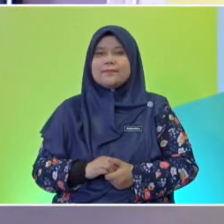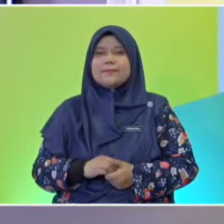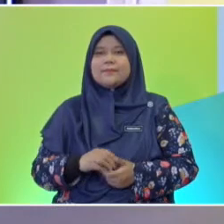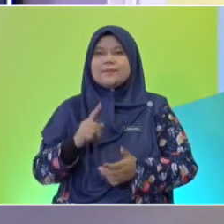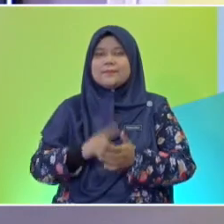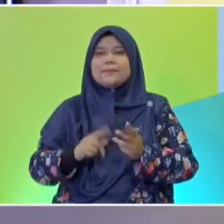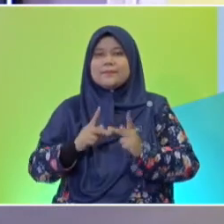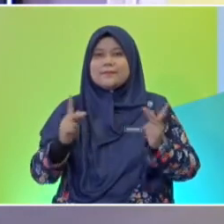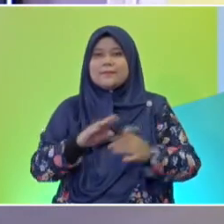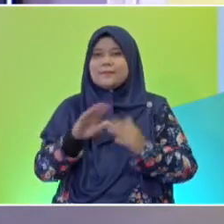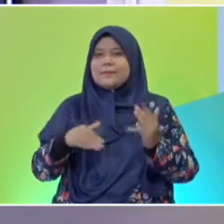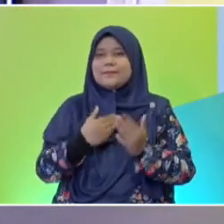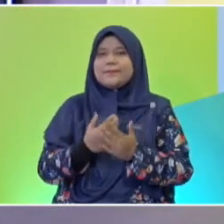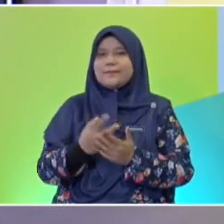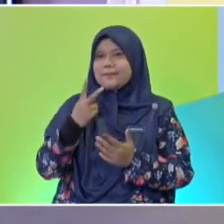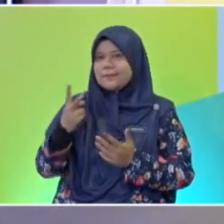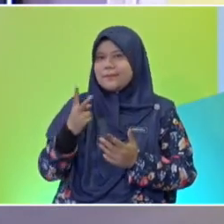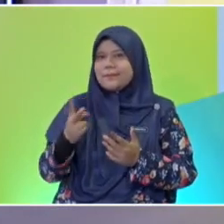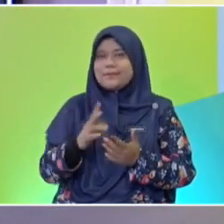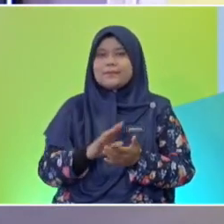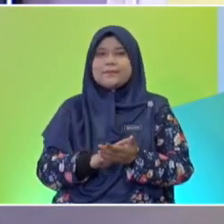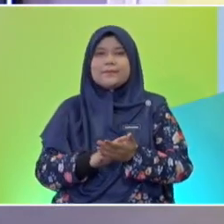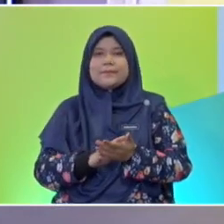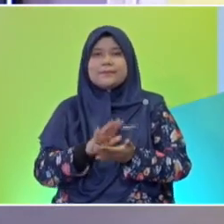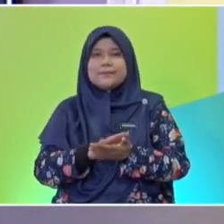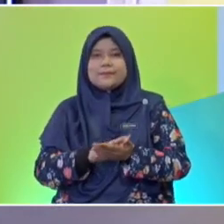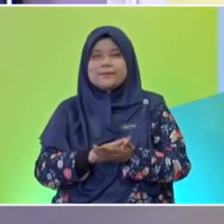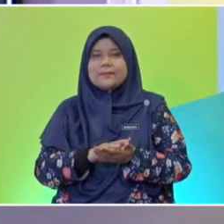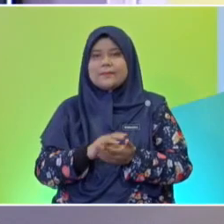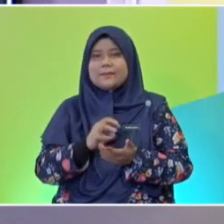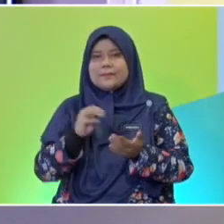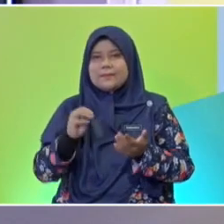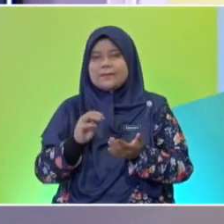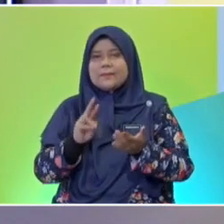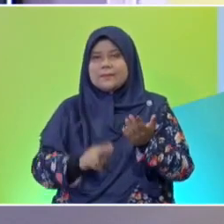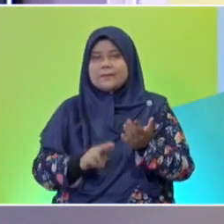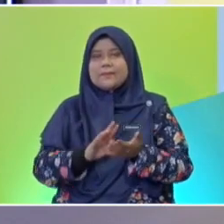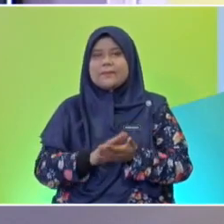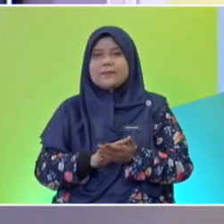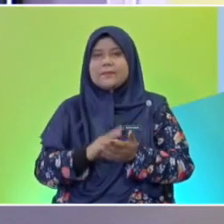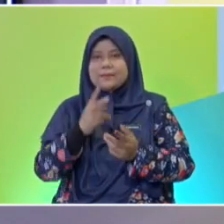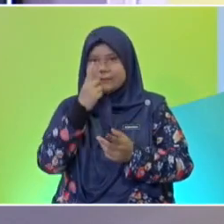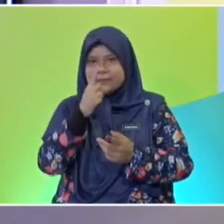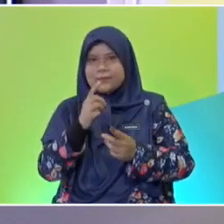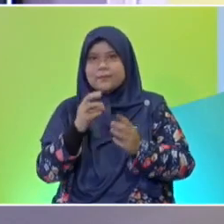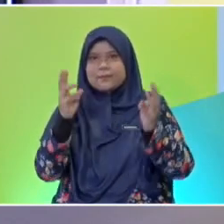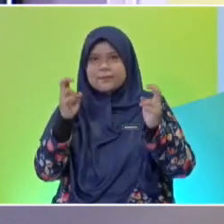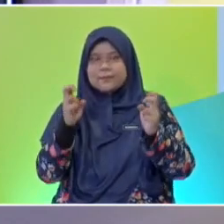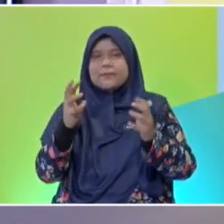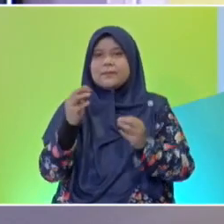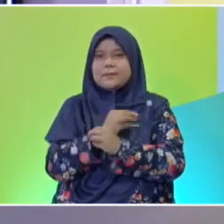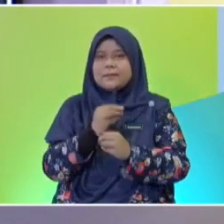semua anda sedang menonton slot menengah rendah hanya directv untuk mata pelajaran matematika bersama dengan